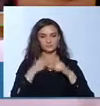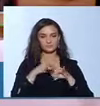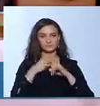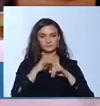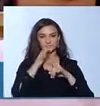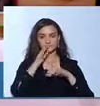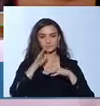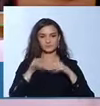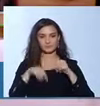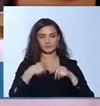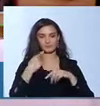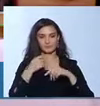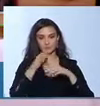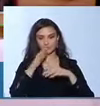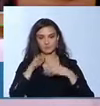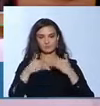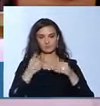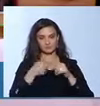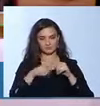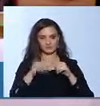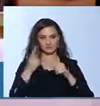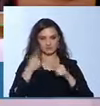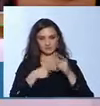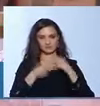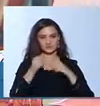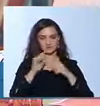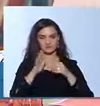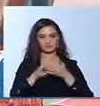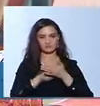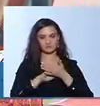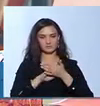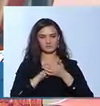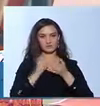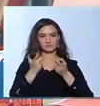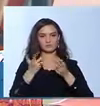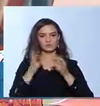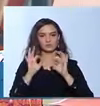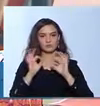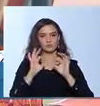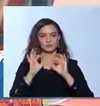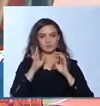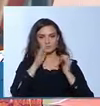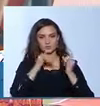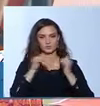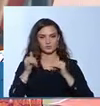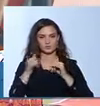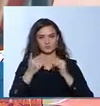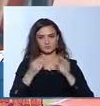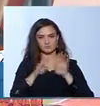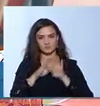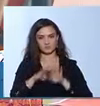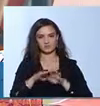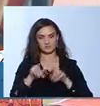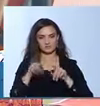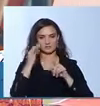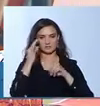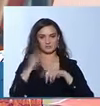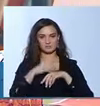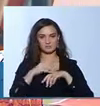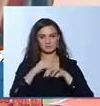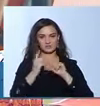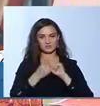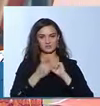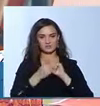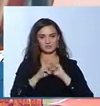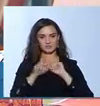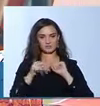და ორსულობის შემდგომ, როგორც წესი აღდგება და არ არის. ბატონო ალექსი, რამდენად ნორმალურია სეზონის მიხედვით თმის სტრუქტურის ცვლილება